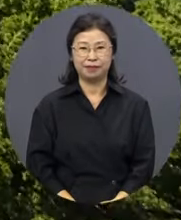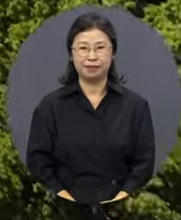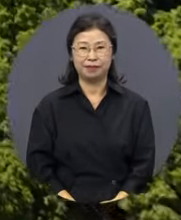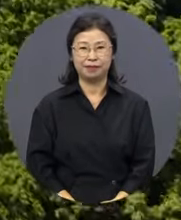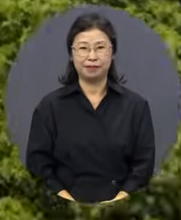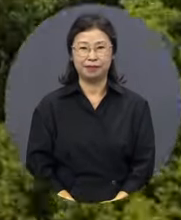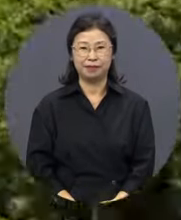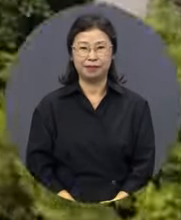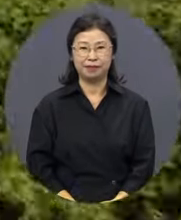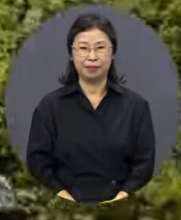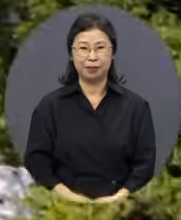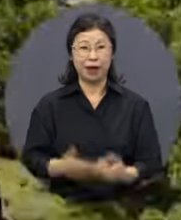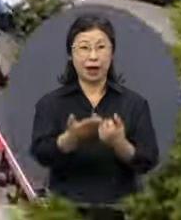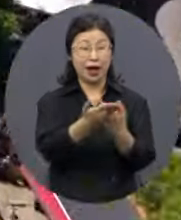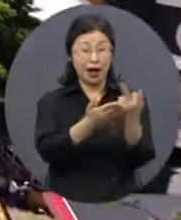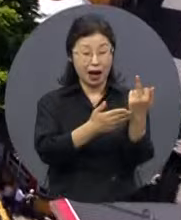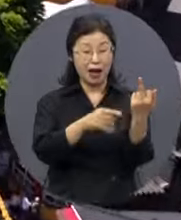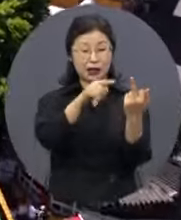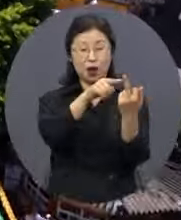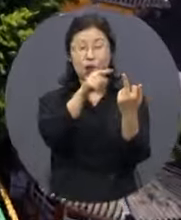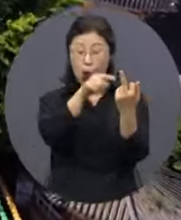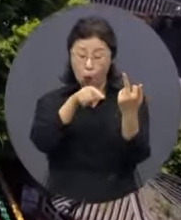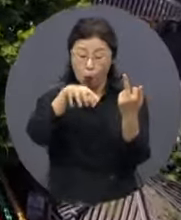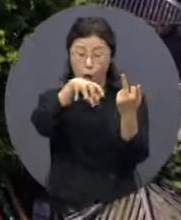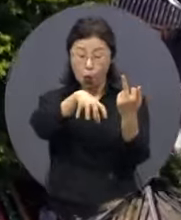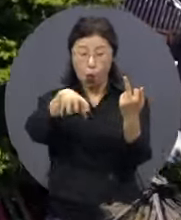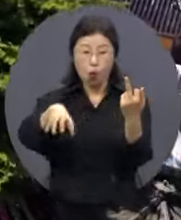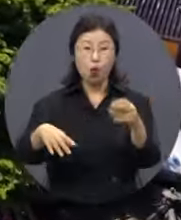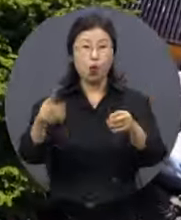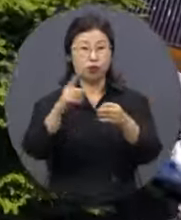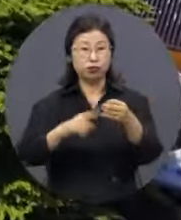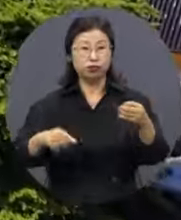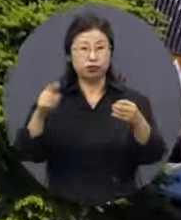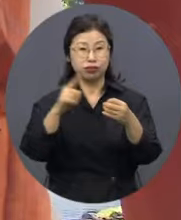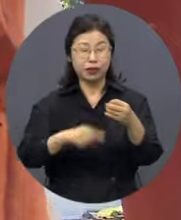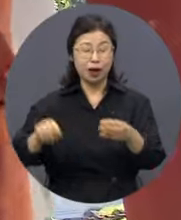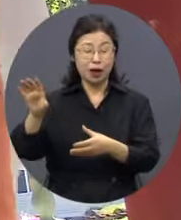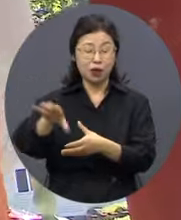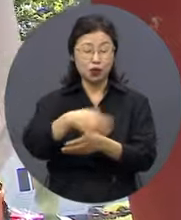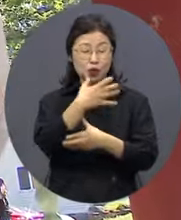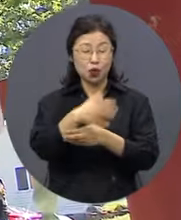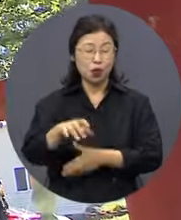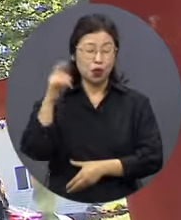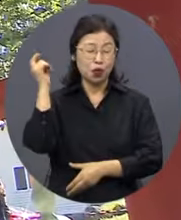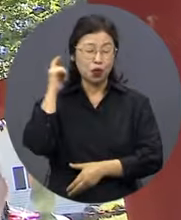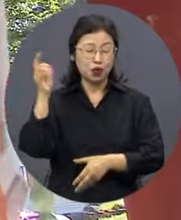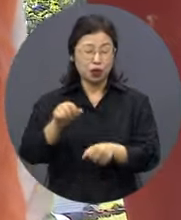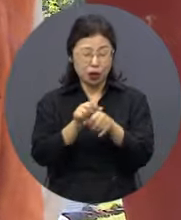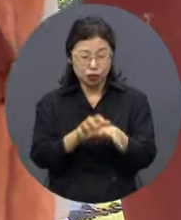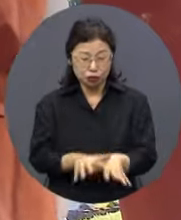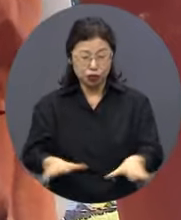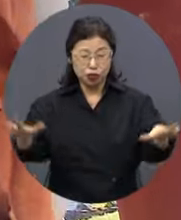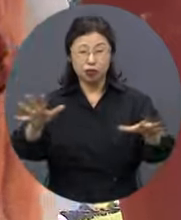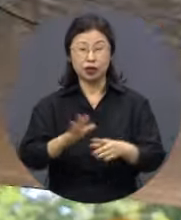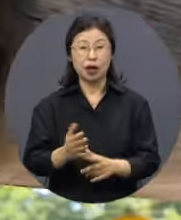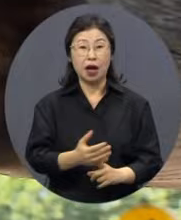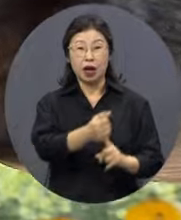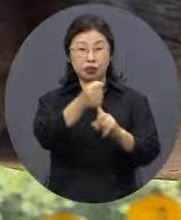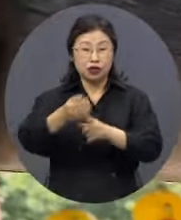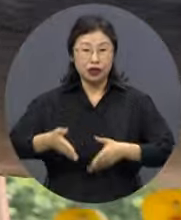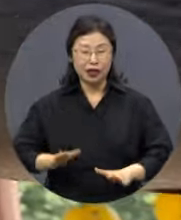기자입니다 한라산 기스 고진한 사찰에 울려퍼지는 종소리 부처의 탄생을